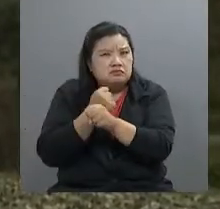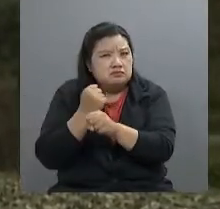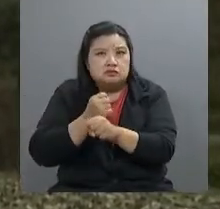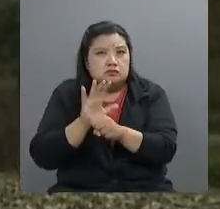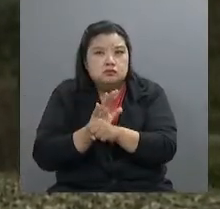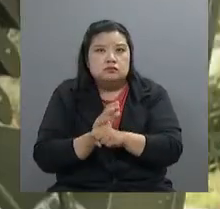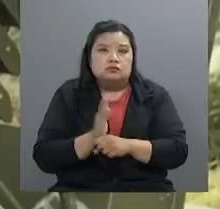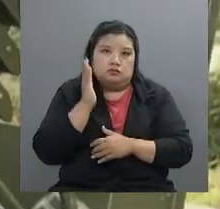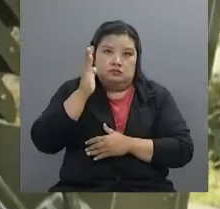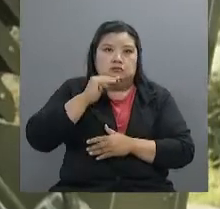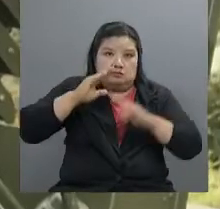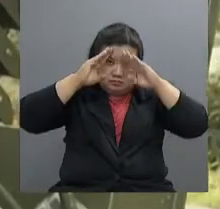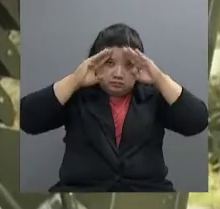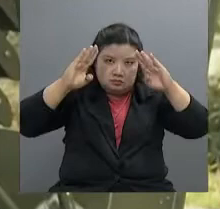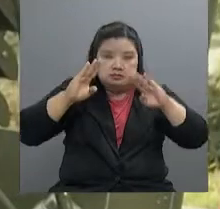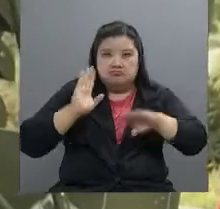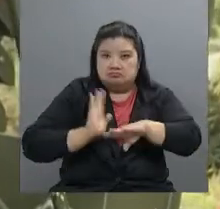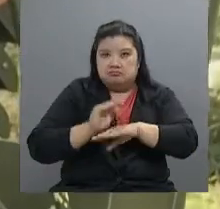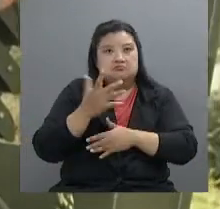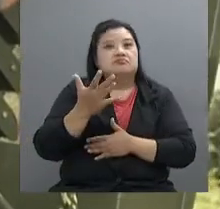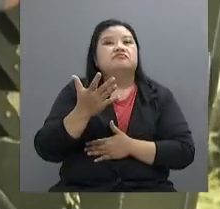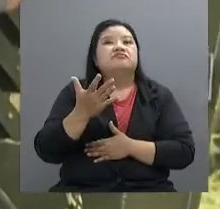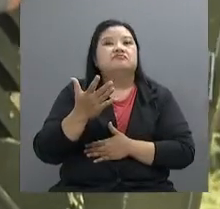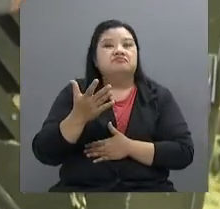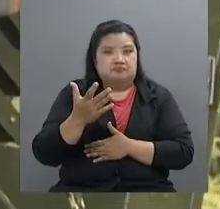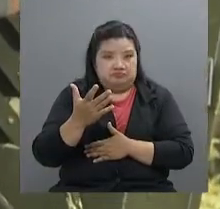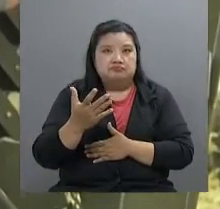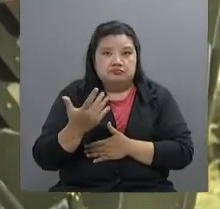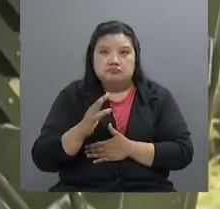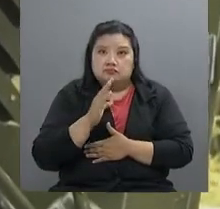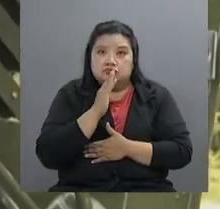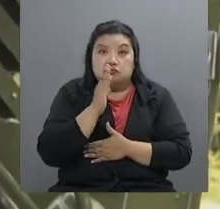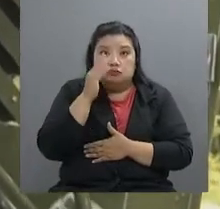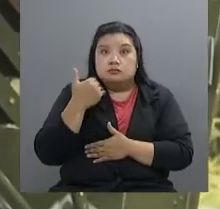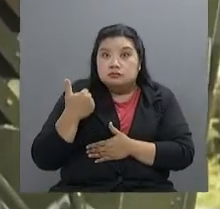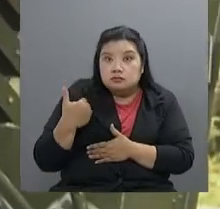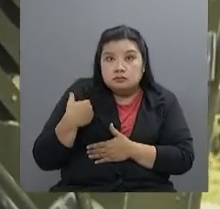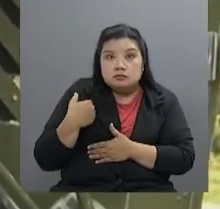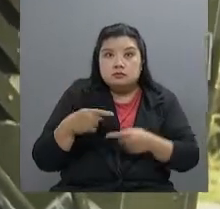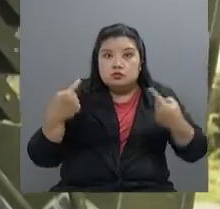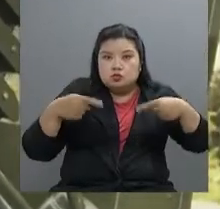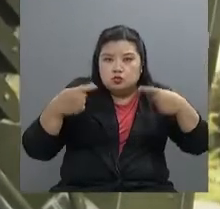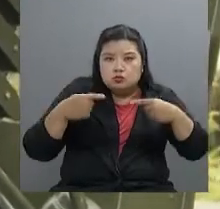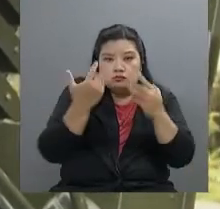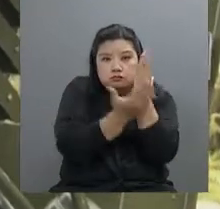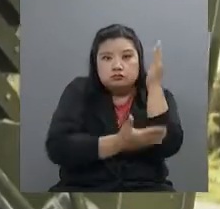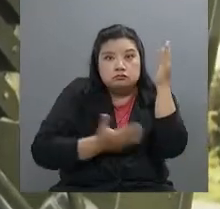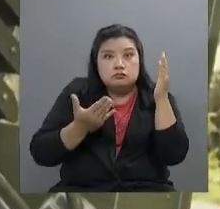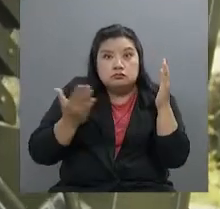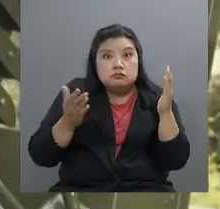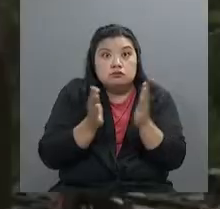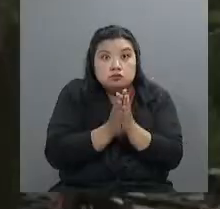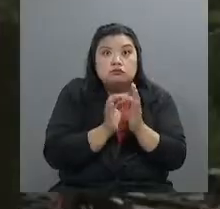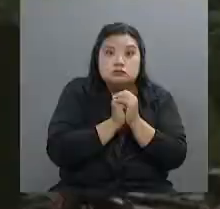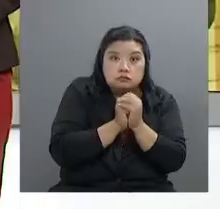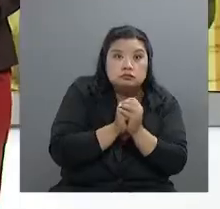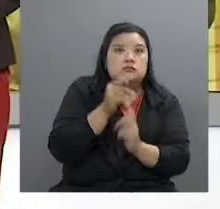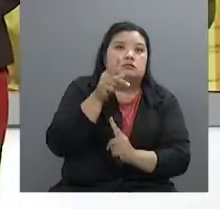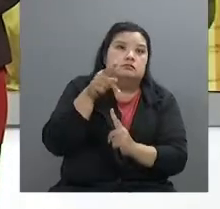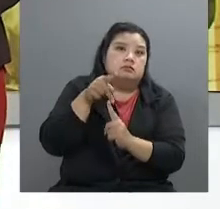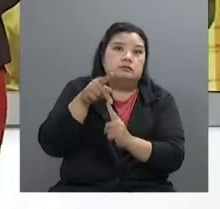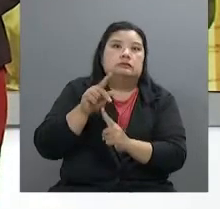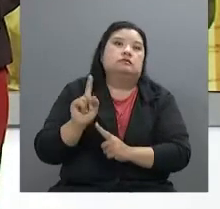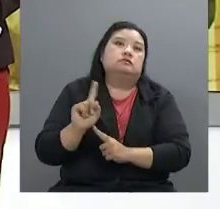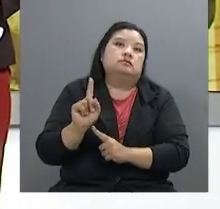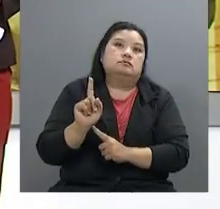ประสบการณ์และทักษะสูงโดยเฉพาะอย่างยิ่งถ้ามีการสู้รบตามแนวชายแดนกับปากีสถานและจีนค่ะมี